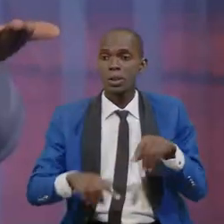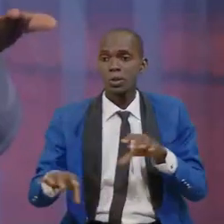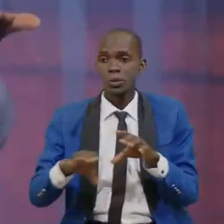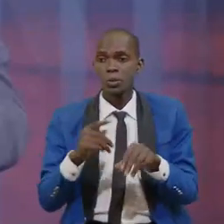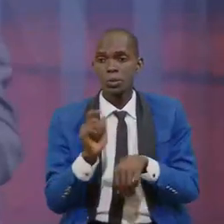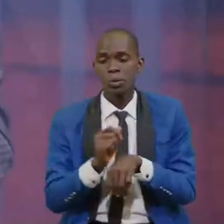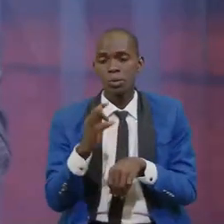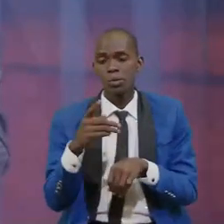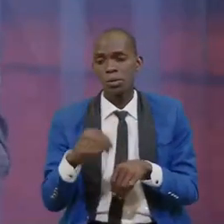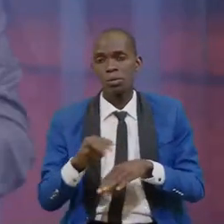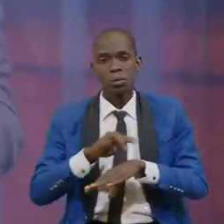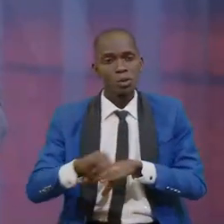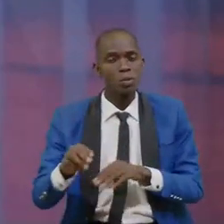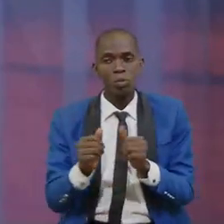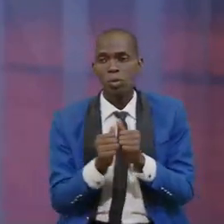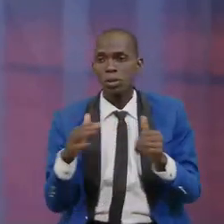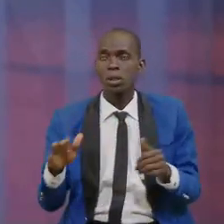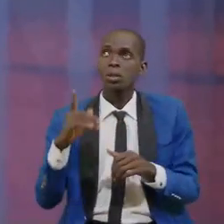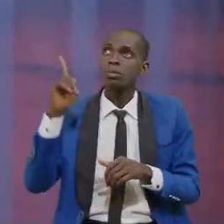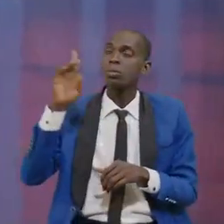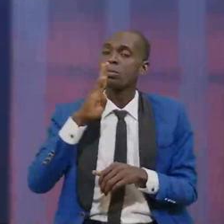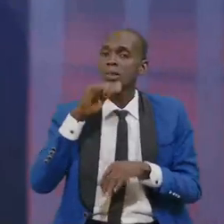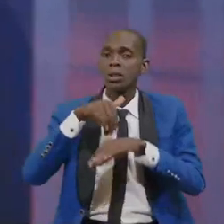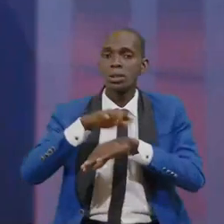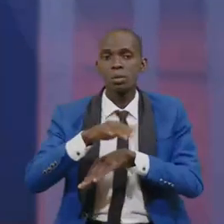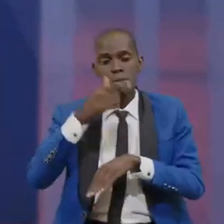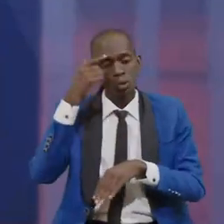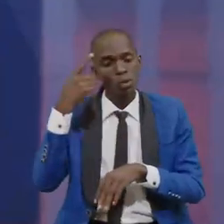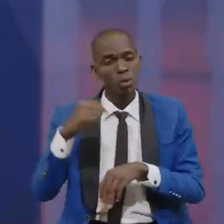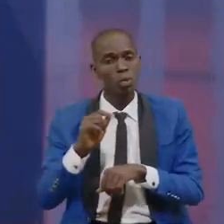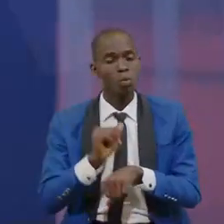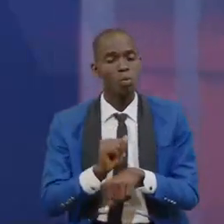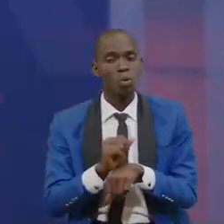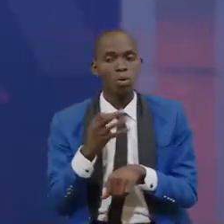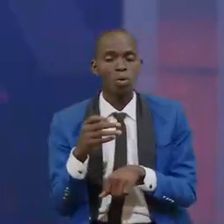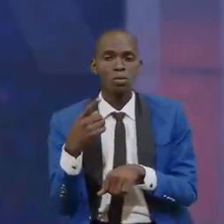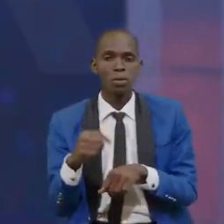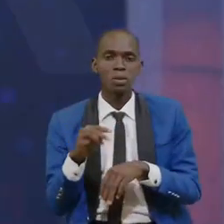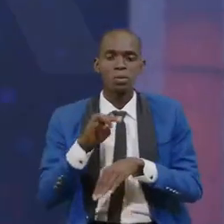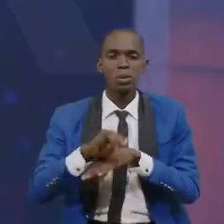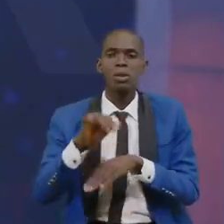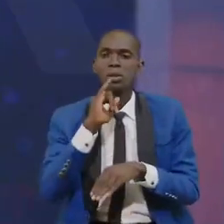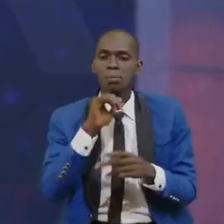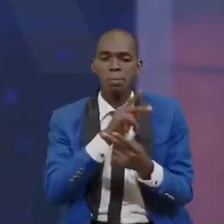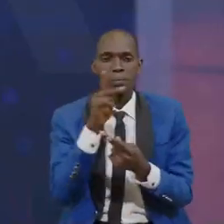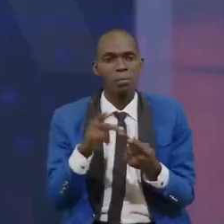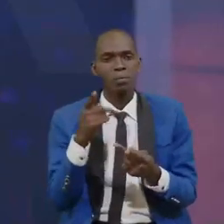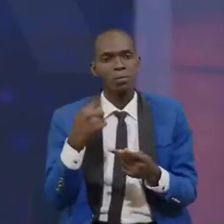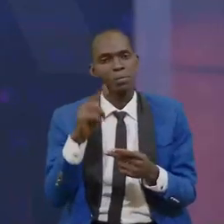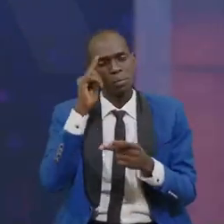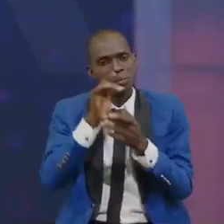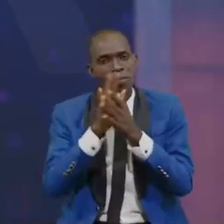ministère dans cette condition, parce que l'œuvre du ministère, c'est de parfaire les saints pour l'œuvre du